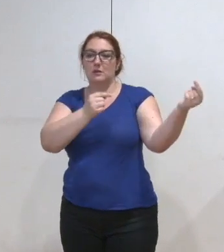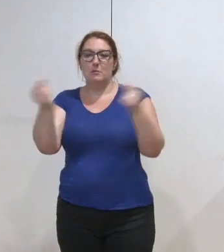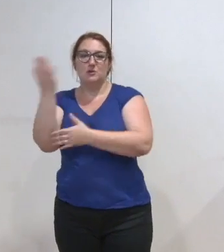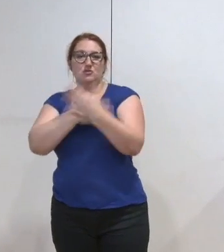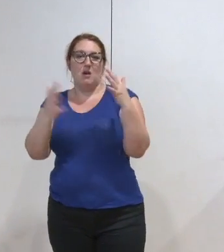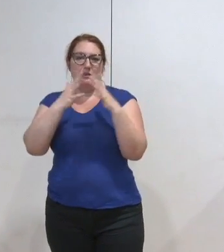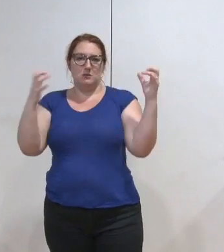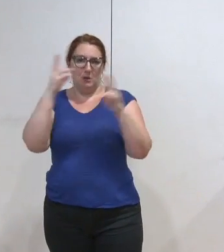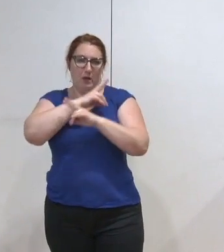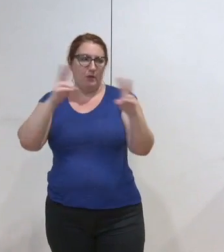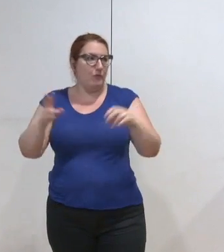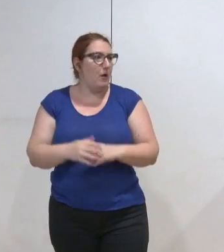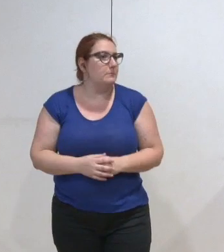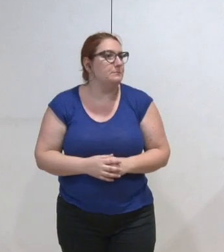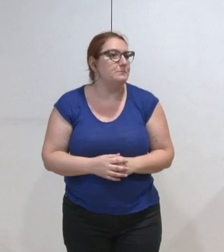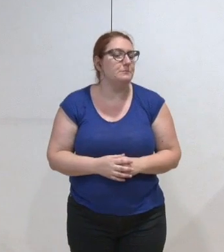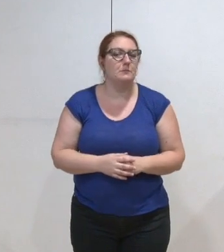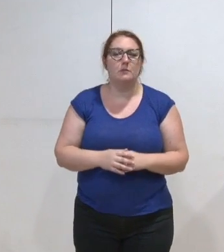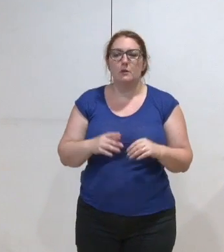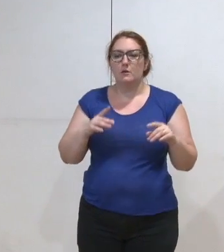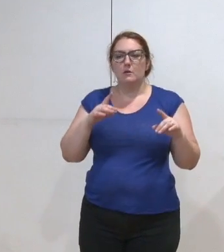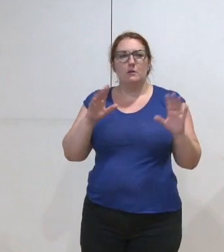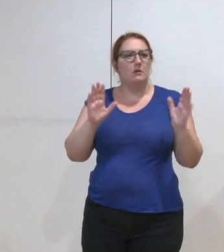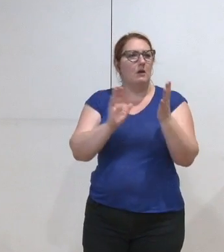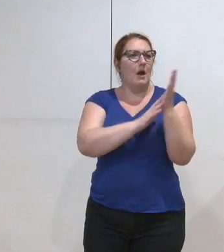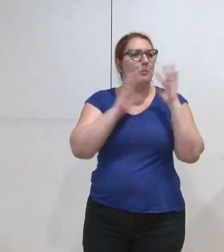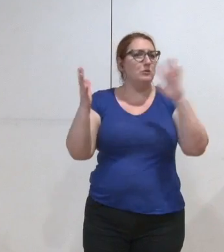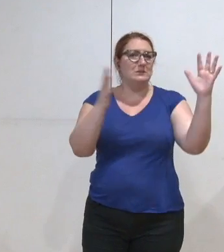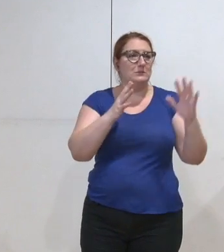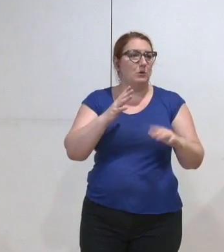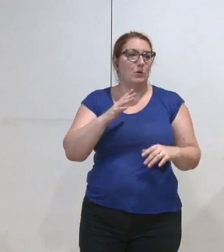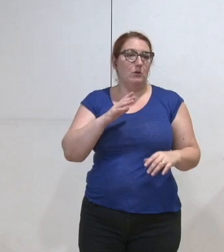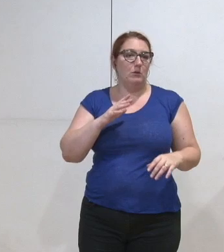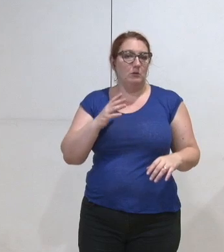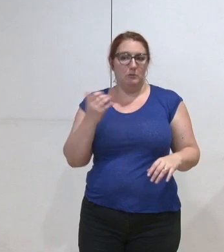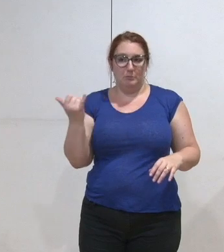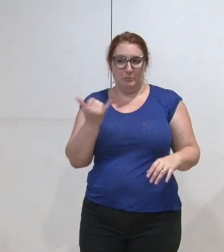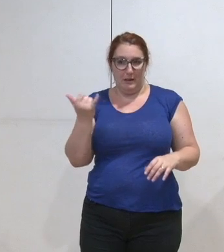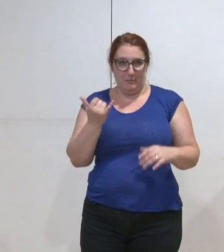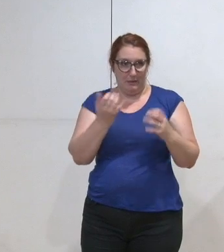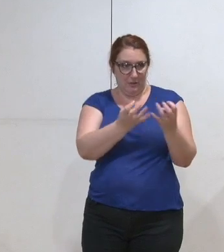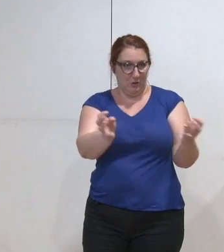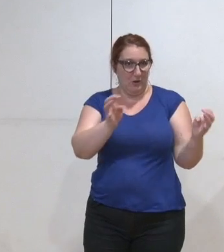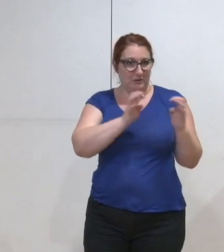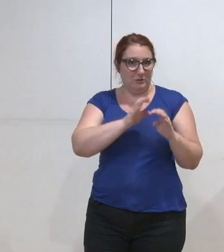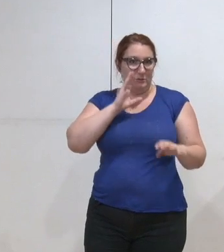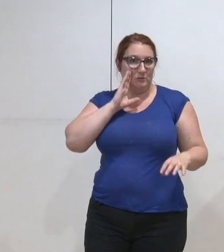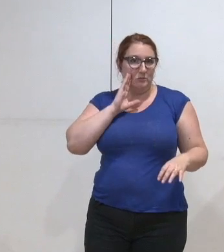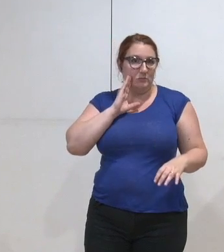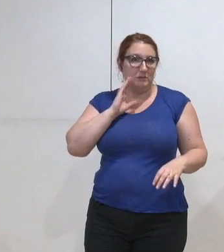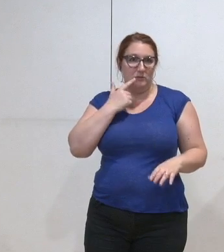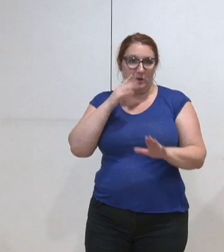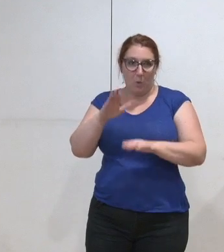assemblées il y a-t-il non en fait les applaudissements ne sont pas de rigueur dans l'assemblée donc nous